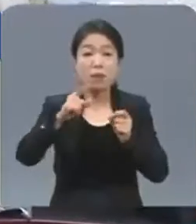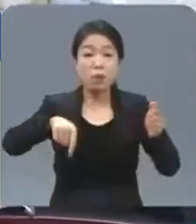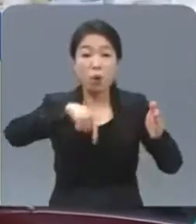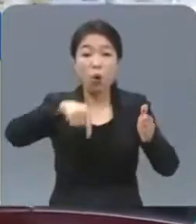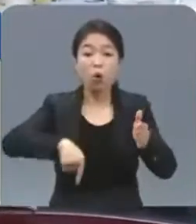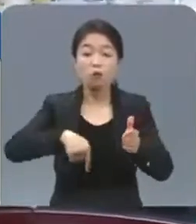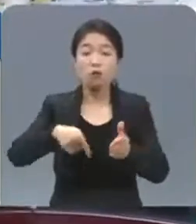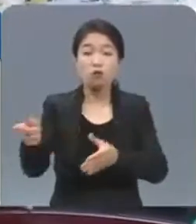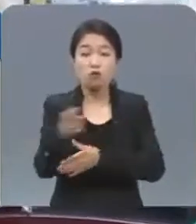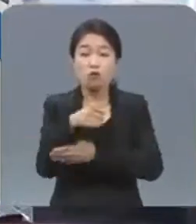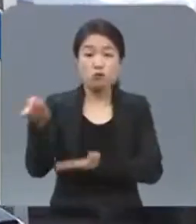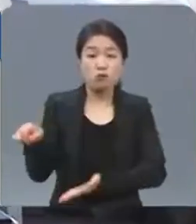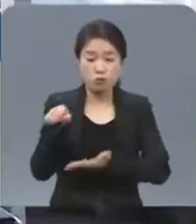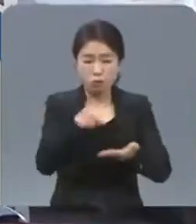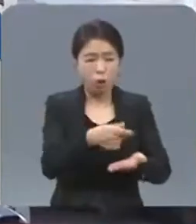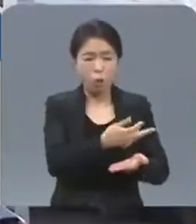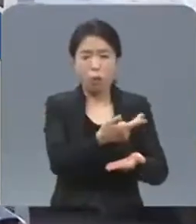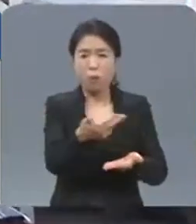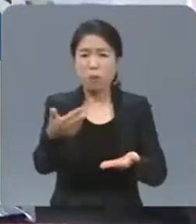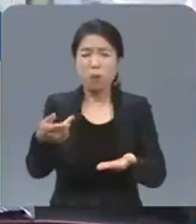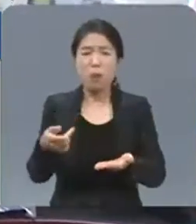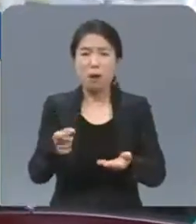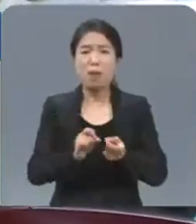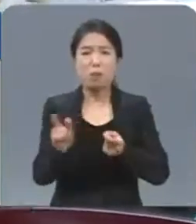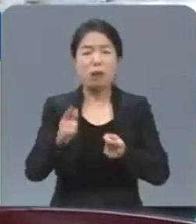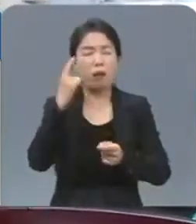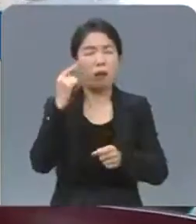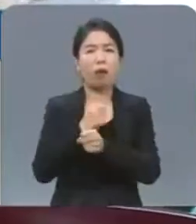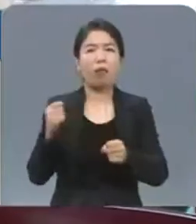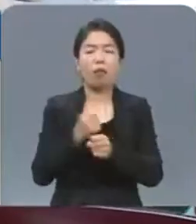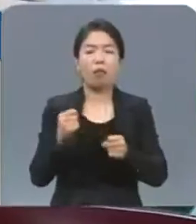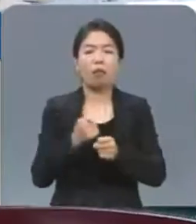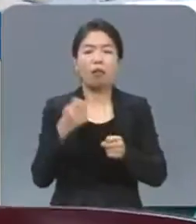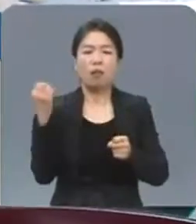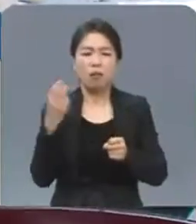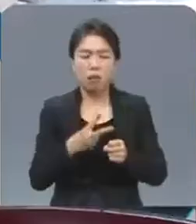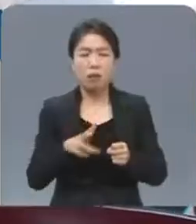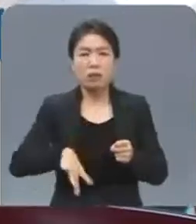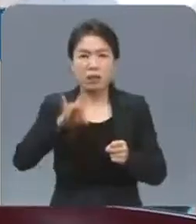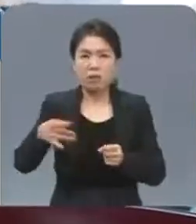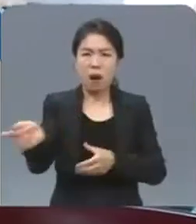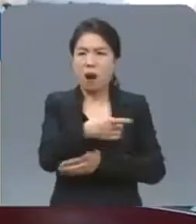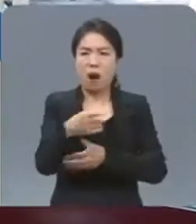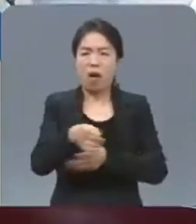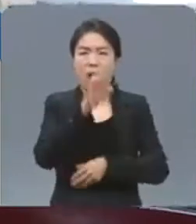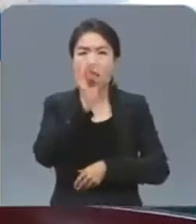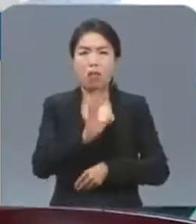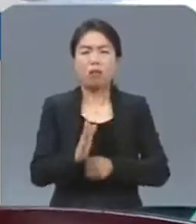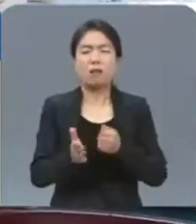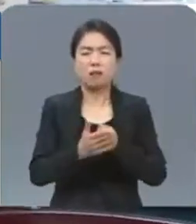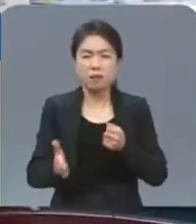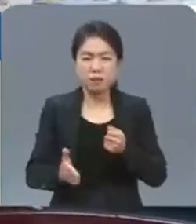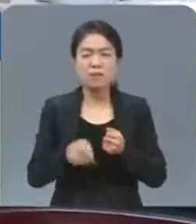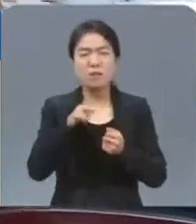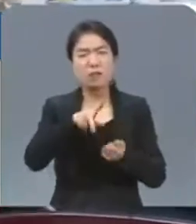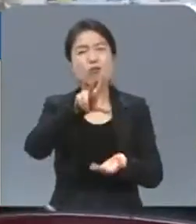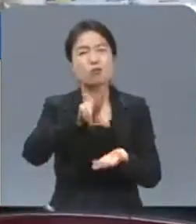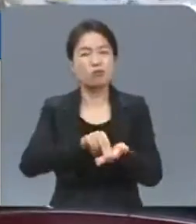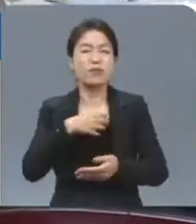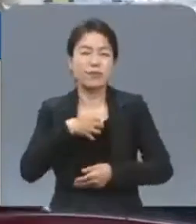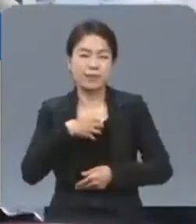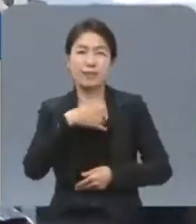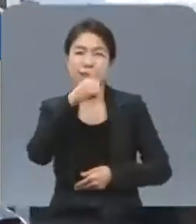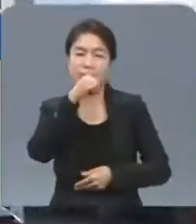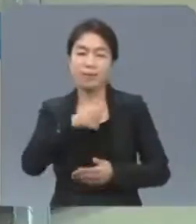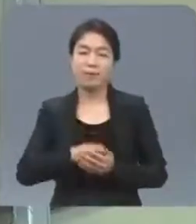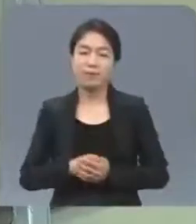소화기가 배치가 없는 곳이 많이 있어서 이제 아마 저희도 좀 당혹스럽고 이러면 초기 진압이 아마 힘드니까 그런 부분이